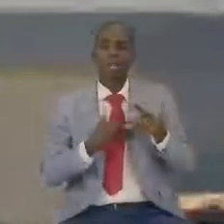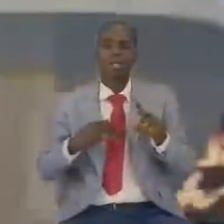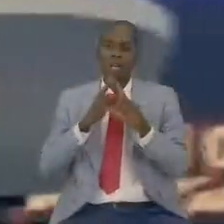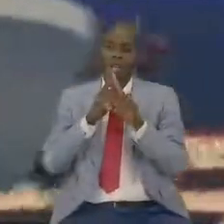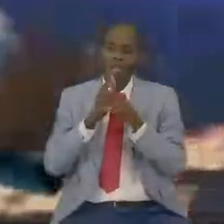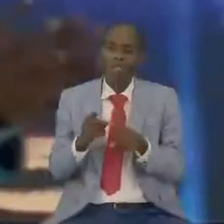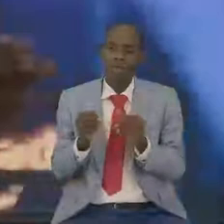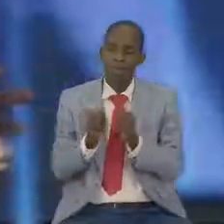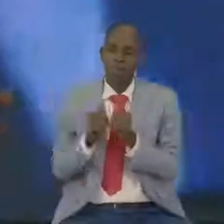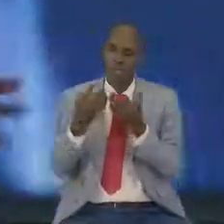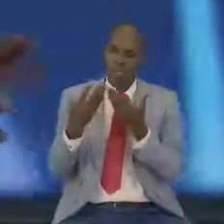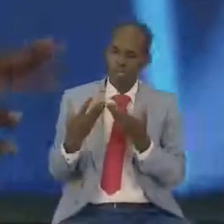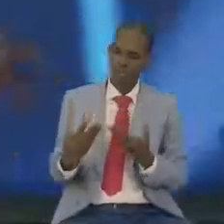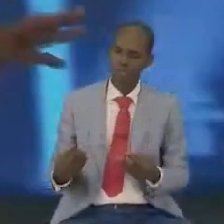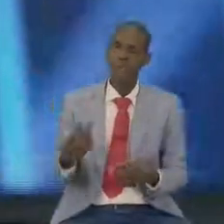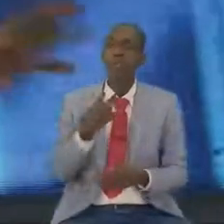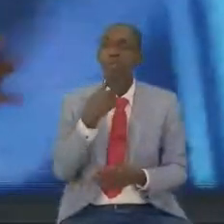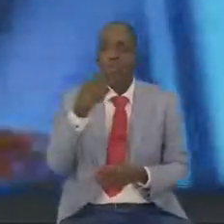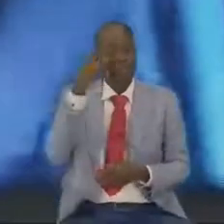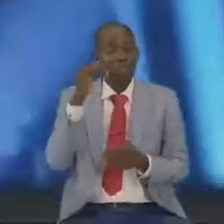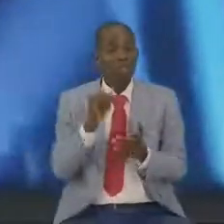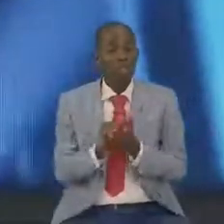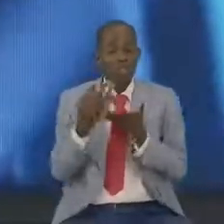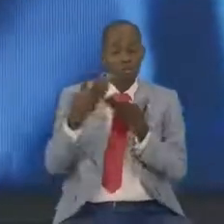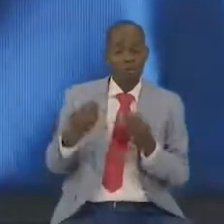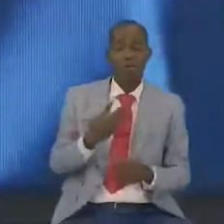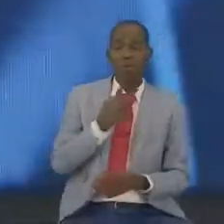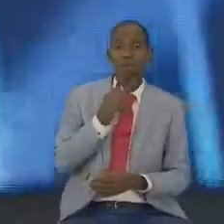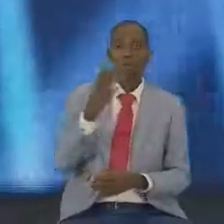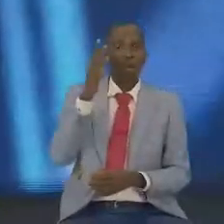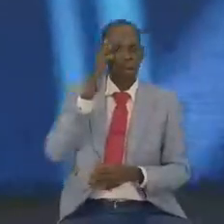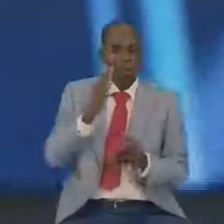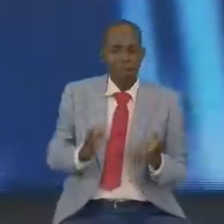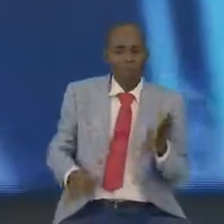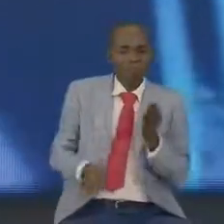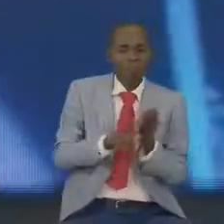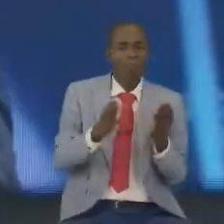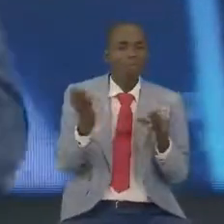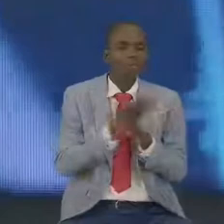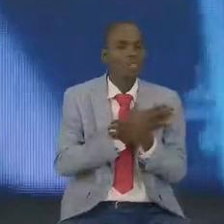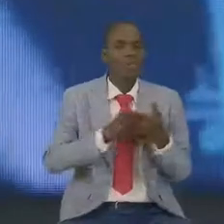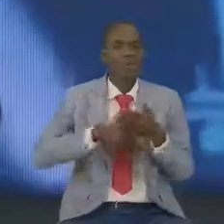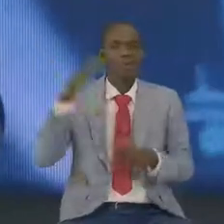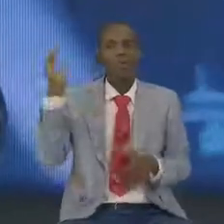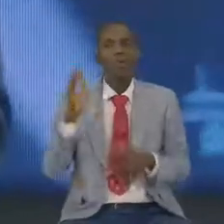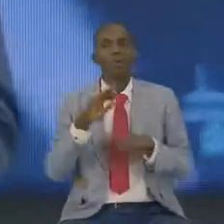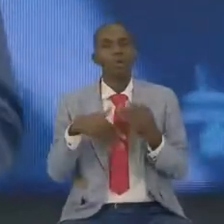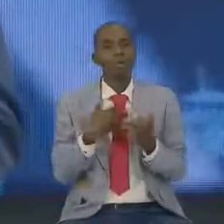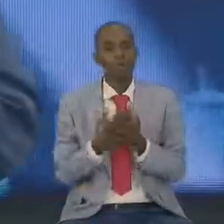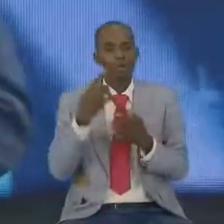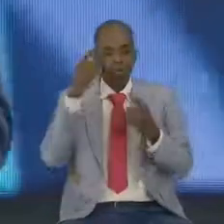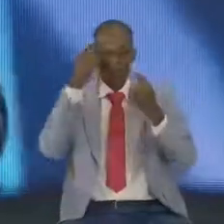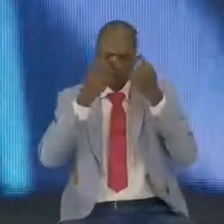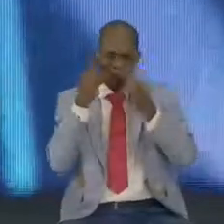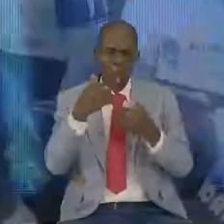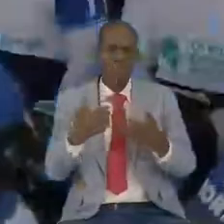réponds d'une façon douce, parce que la voix douce va chasser ces soucis que nous avons.